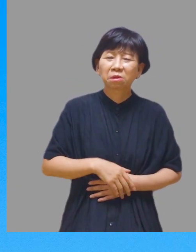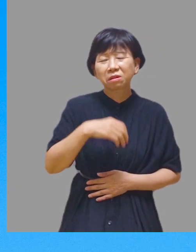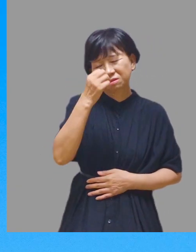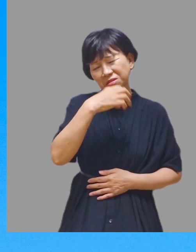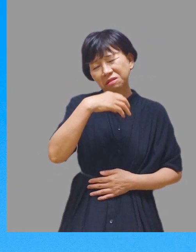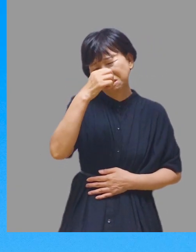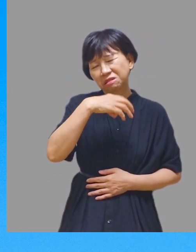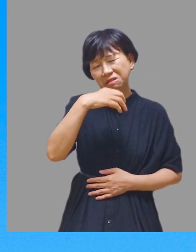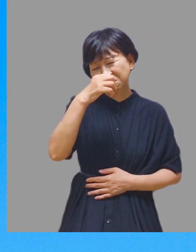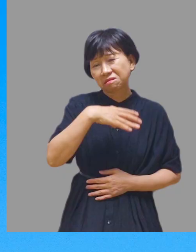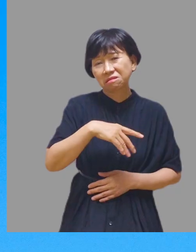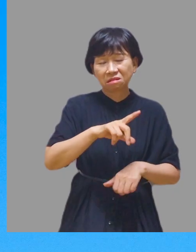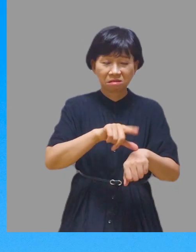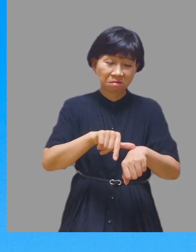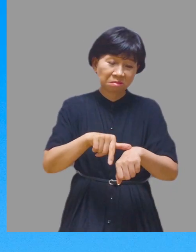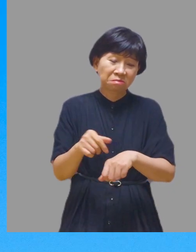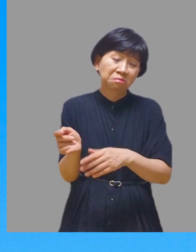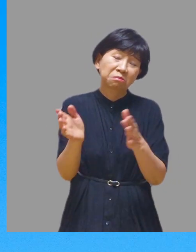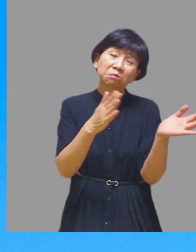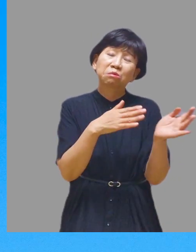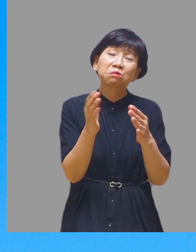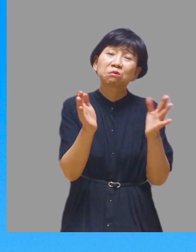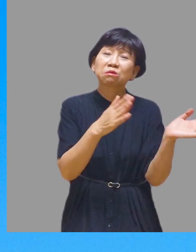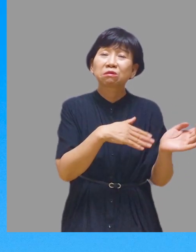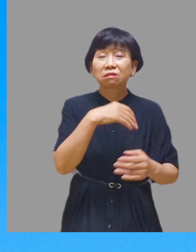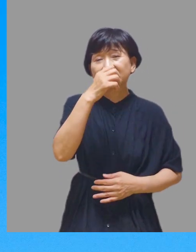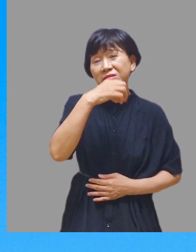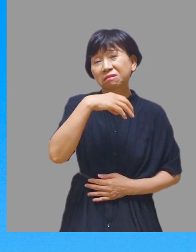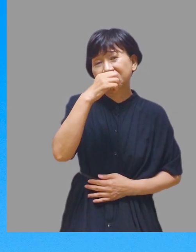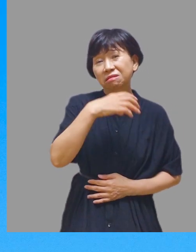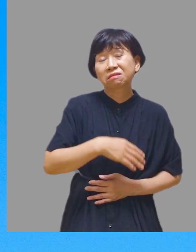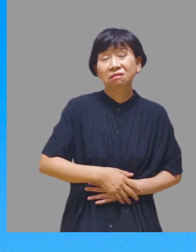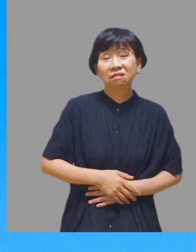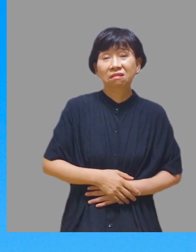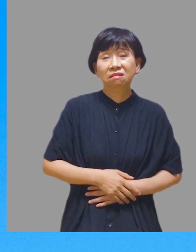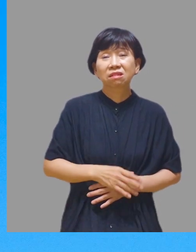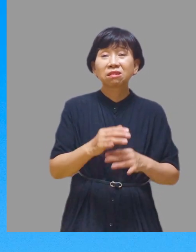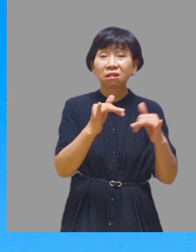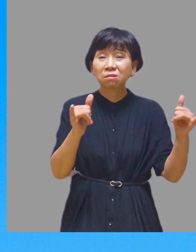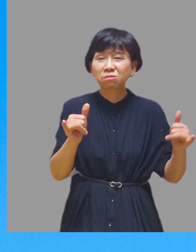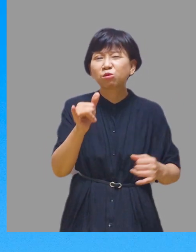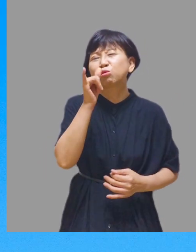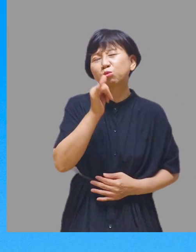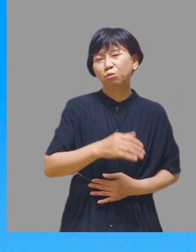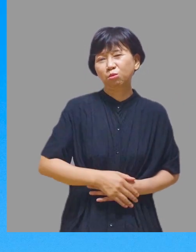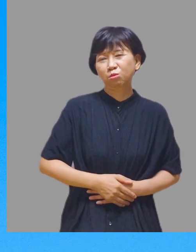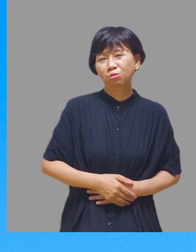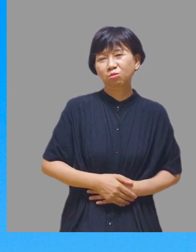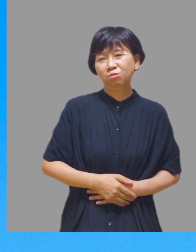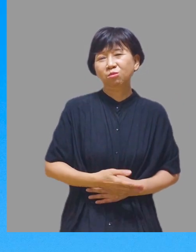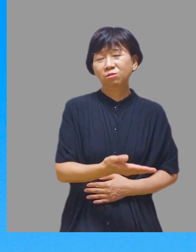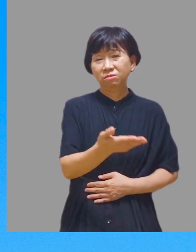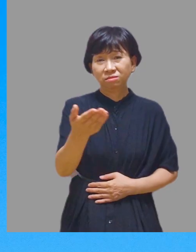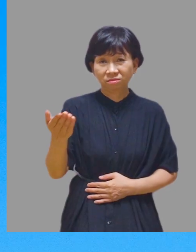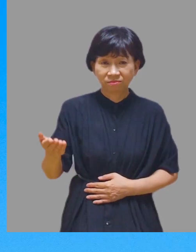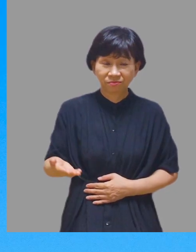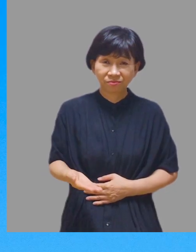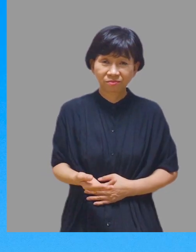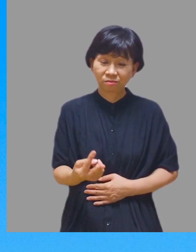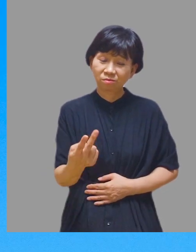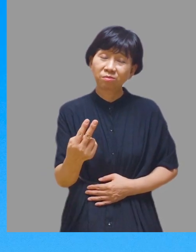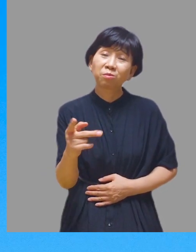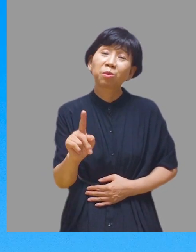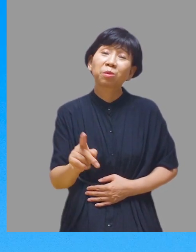시간이 지나가는 대로 예배도 그냥 기도도 찬송도 말씀도 흘려보내는 분들이 있다는 거죠. 여러분 그러지 마세요.